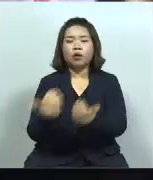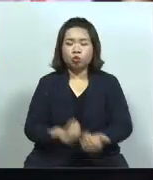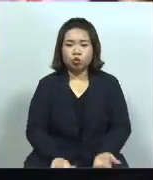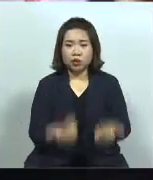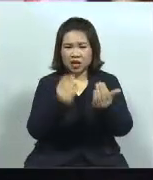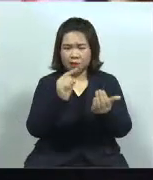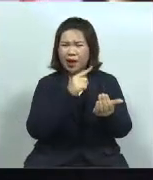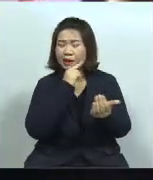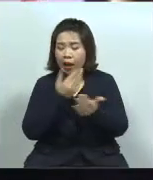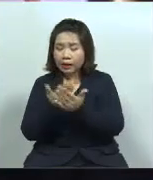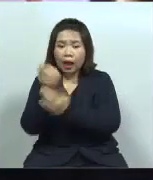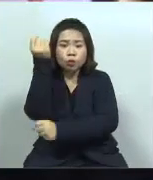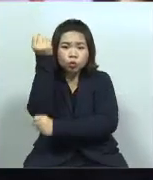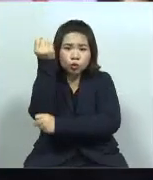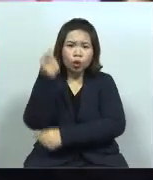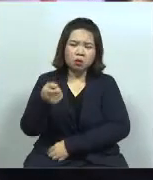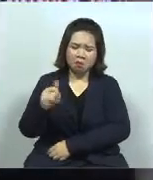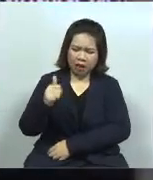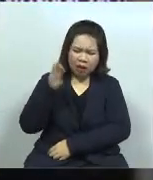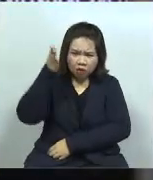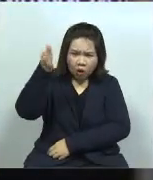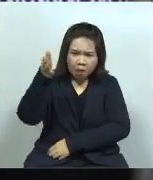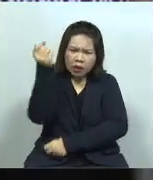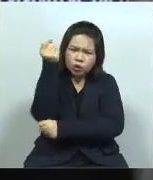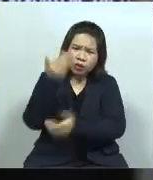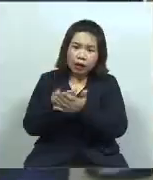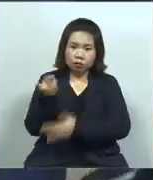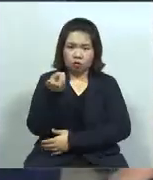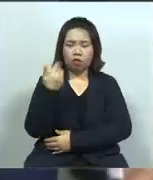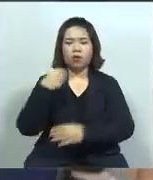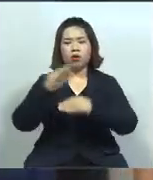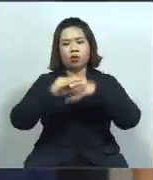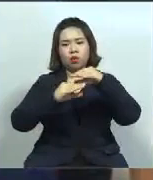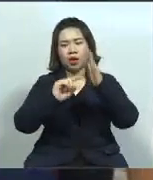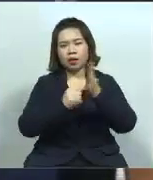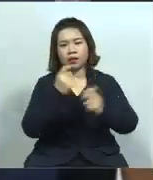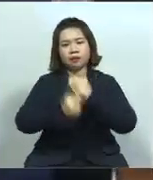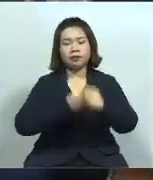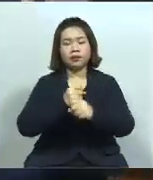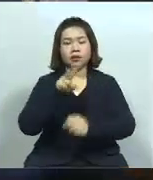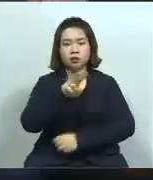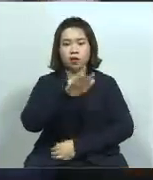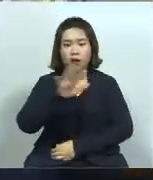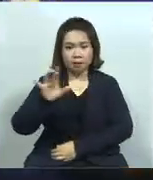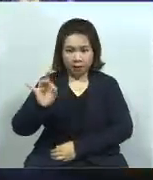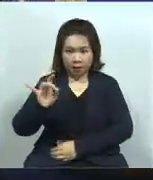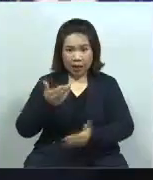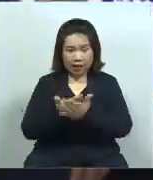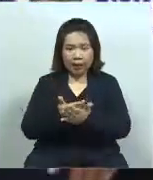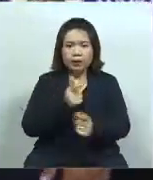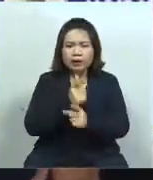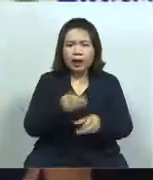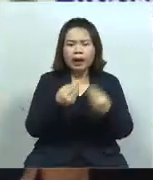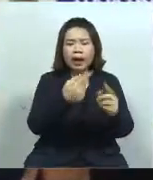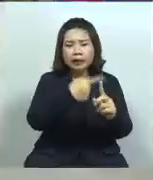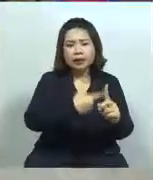อบครัวที่ยากจนหรือเสี่ยงต่อความยากจนโดยเริ่มโครงการตั้งแต่ปี2558ให้เงินอุดหนุนเดือนละ400